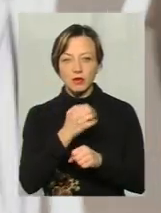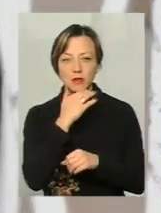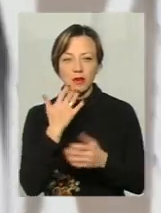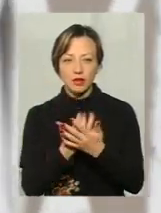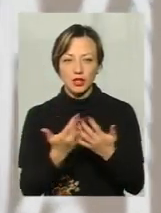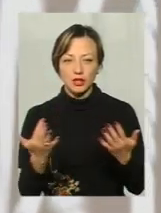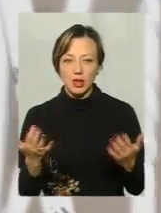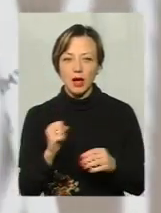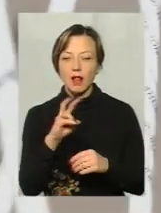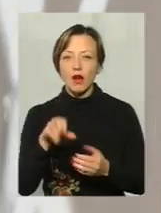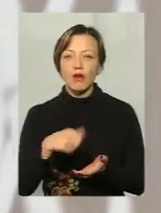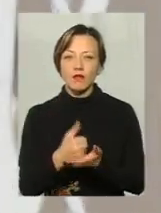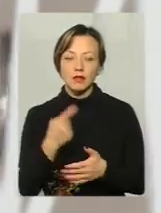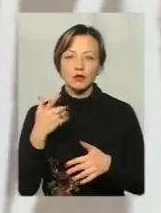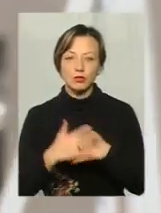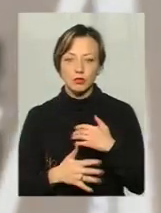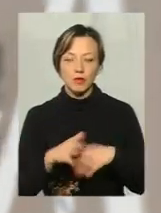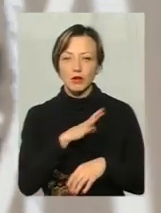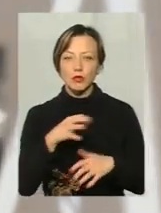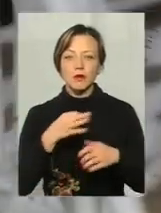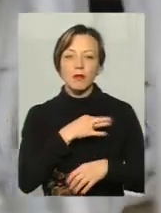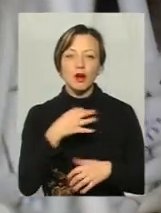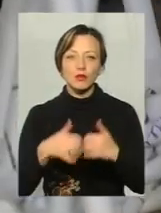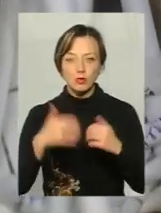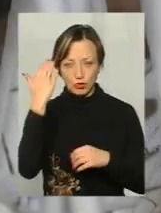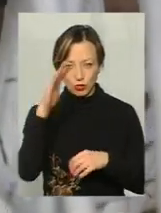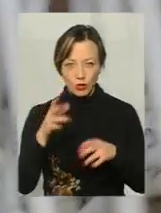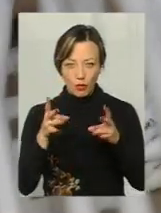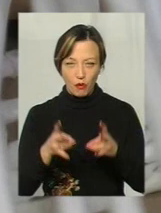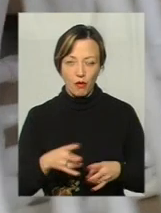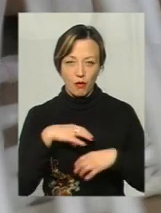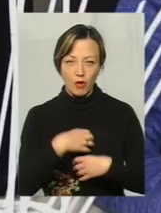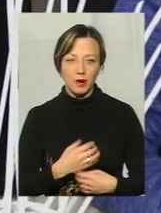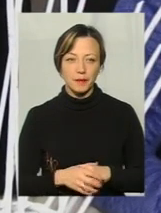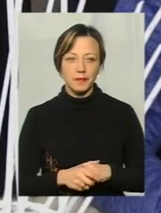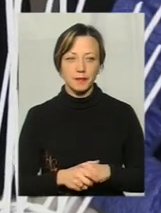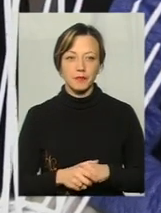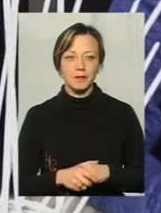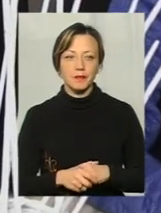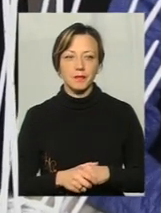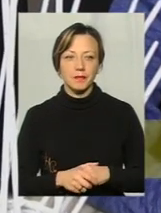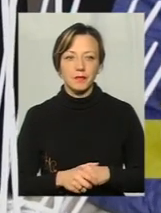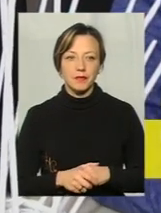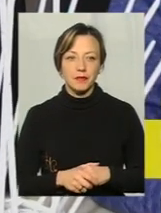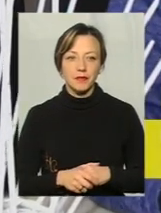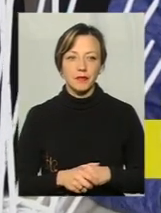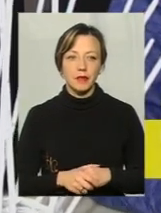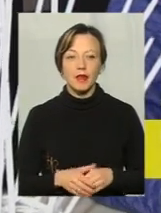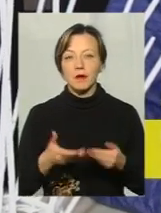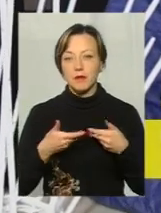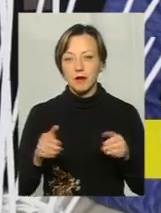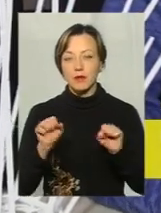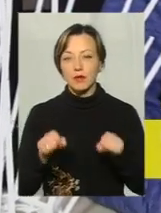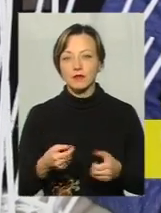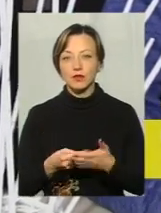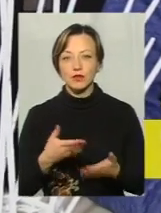речей, але головне зрозумів – не бути байдужим до чужого горя. От ми можемо відчути себе повноцінними людьми, а от ті дітки,